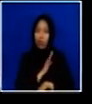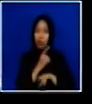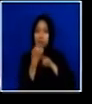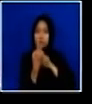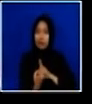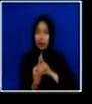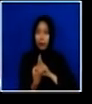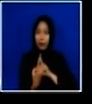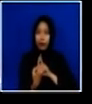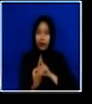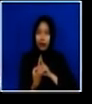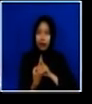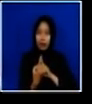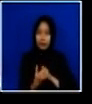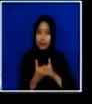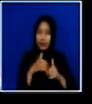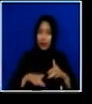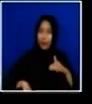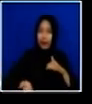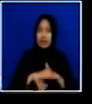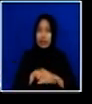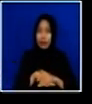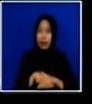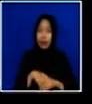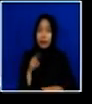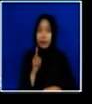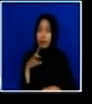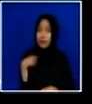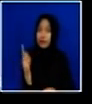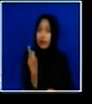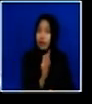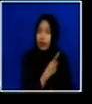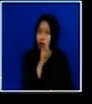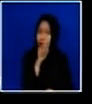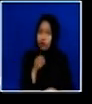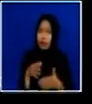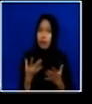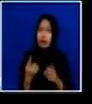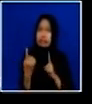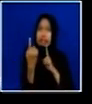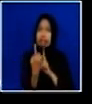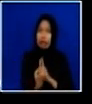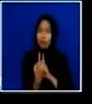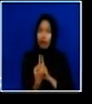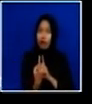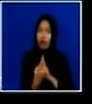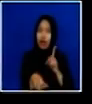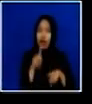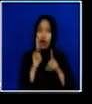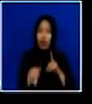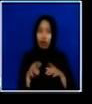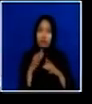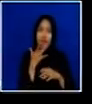muka rebusan maksimal karena kita menggunakan yang harus menggunakan tatap muka berhak mencapai